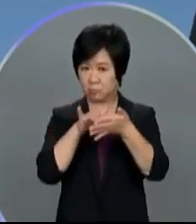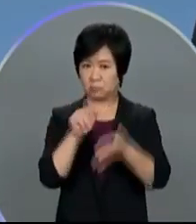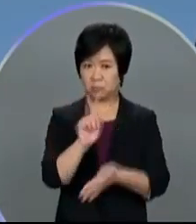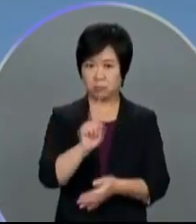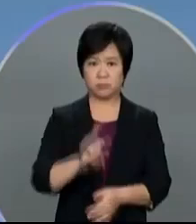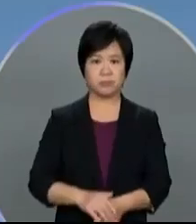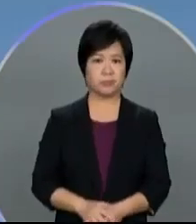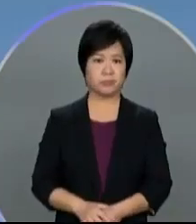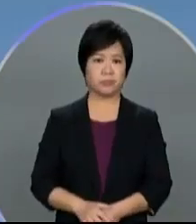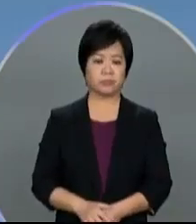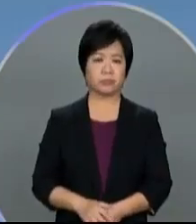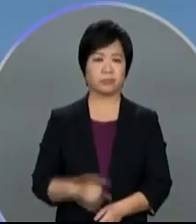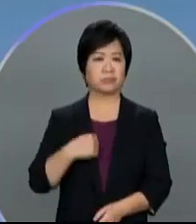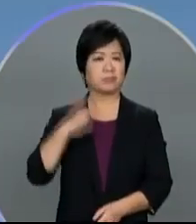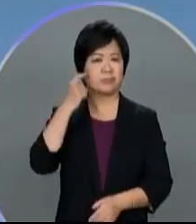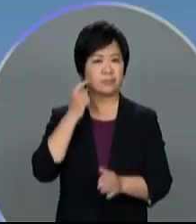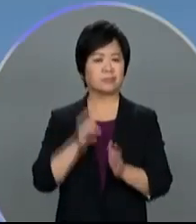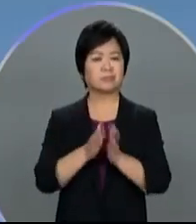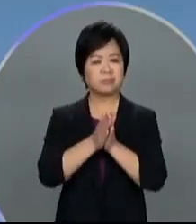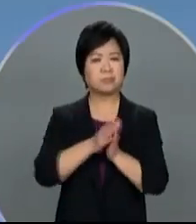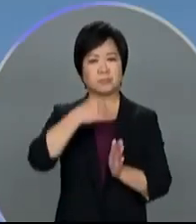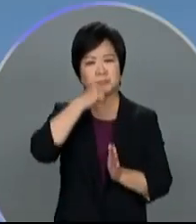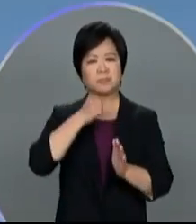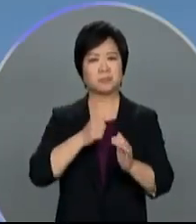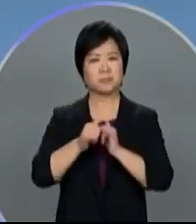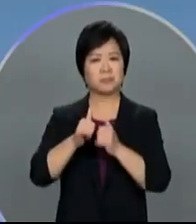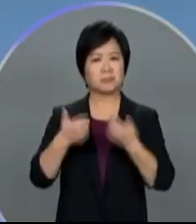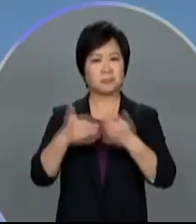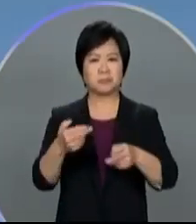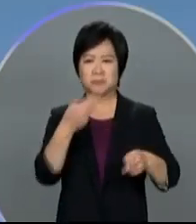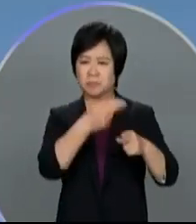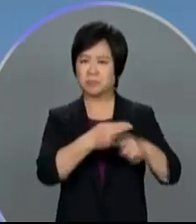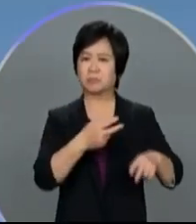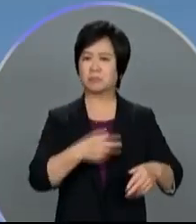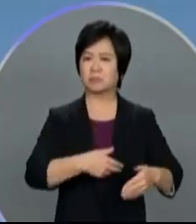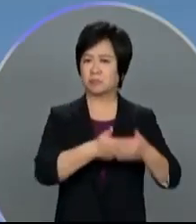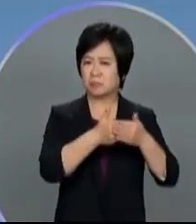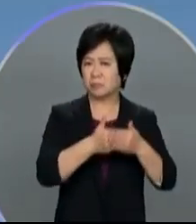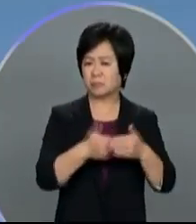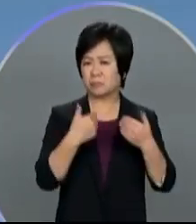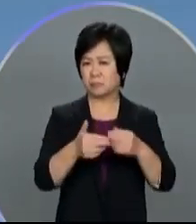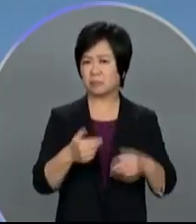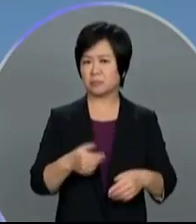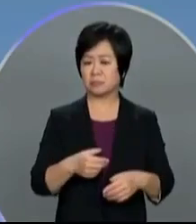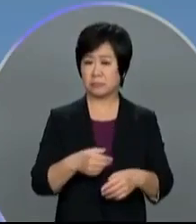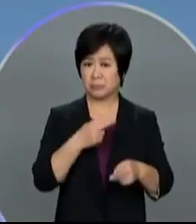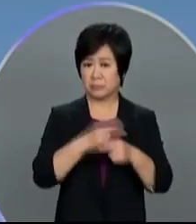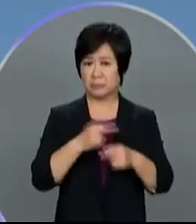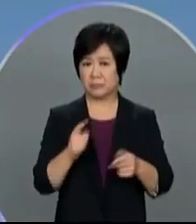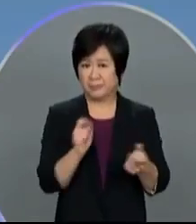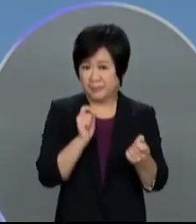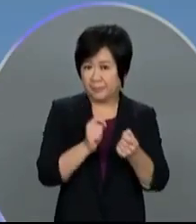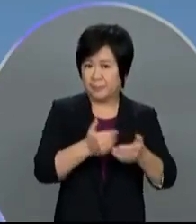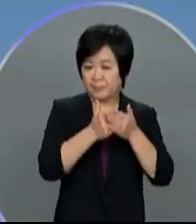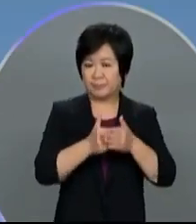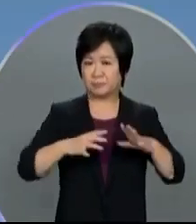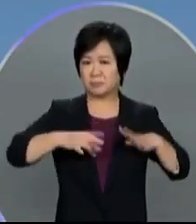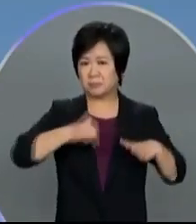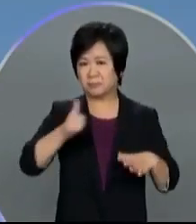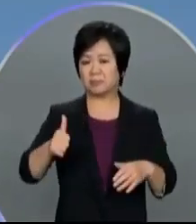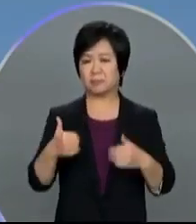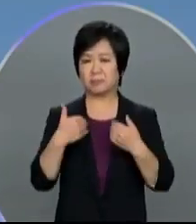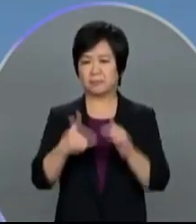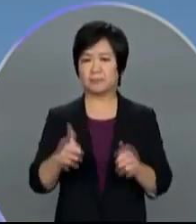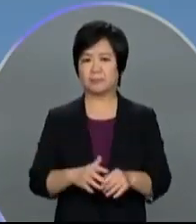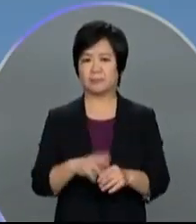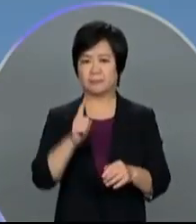的：我想请求台湾人民不要相信中共，不要相信亲共的任何一个官员，不要落入